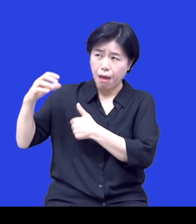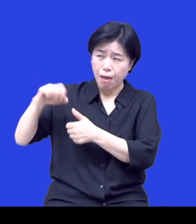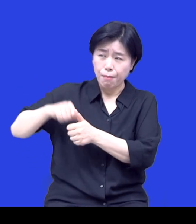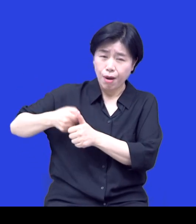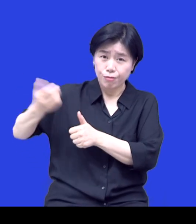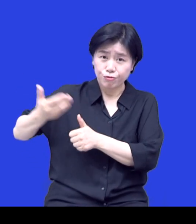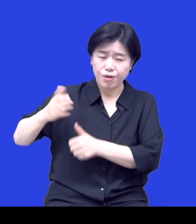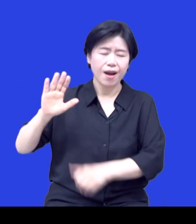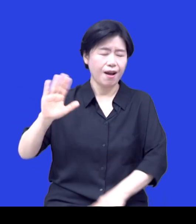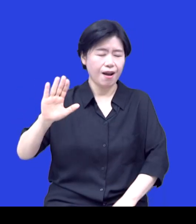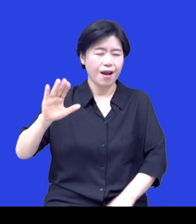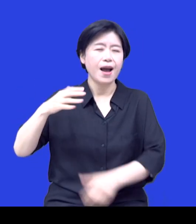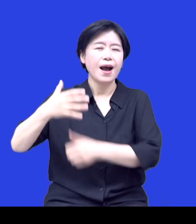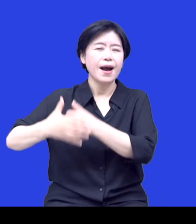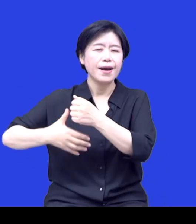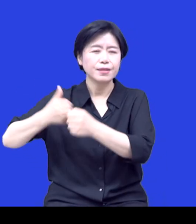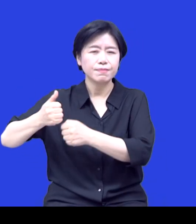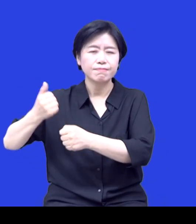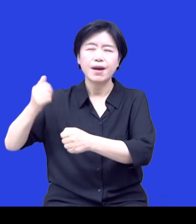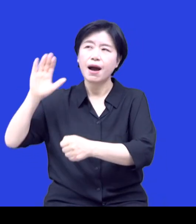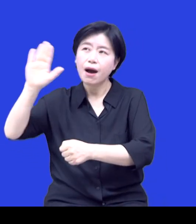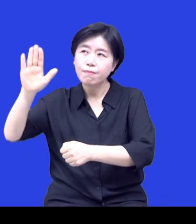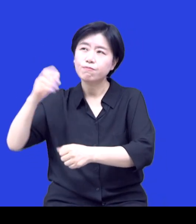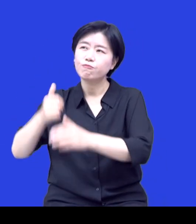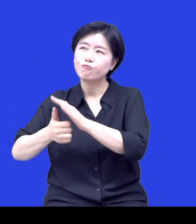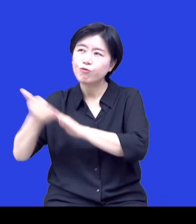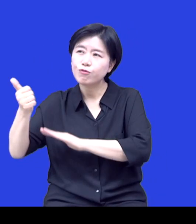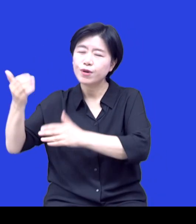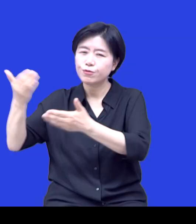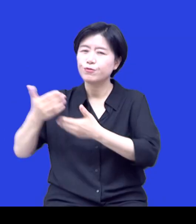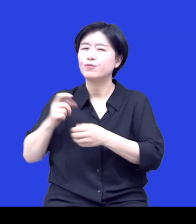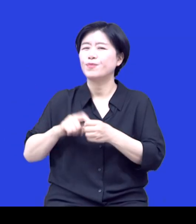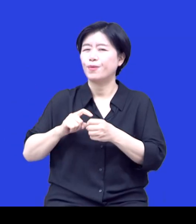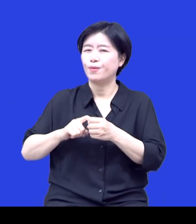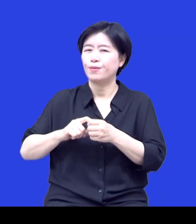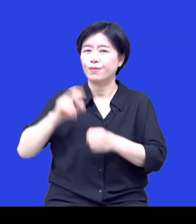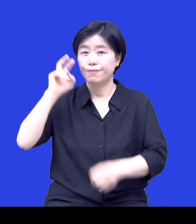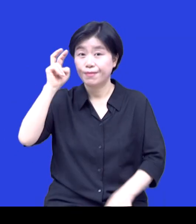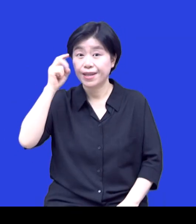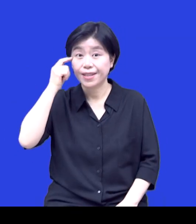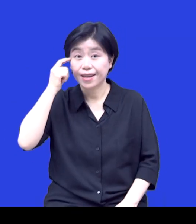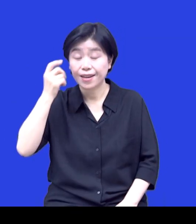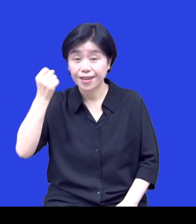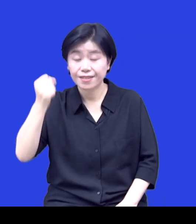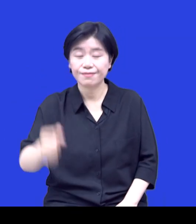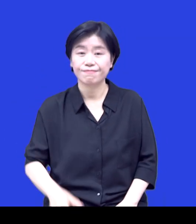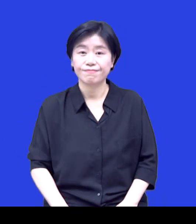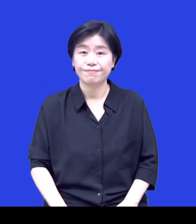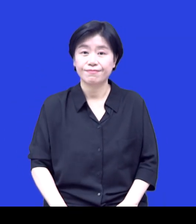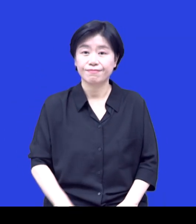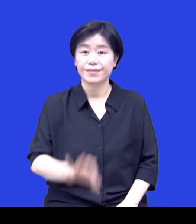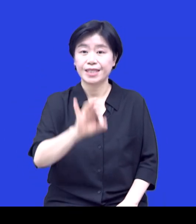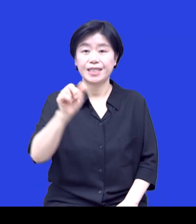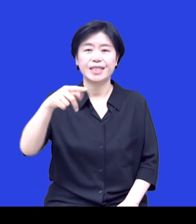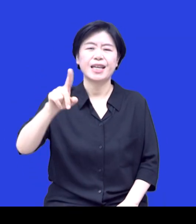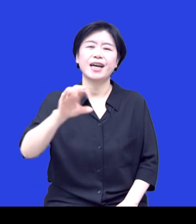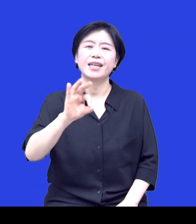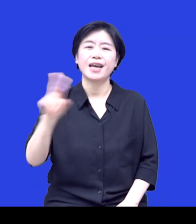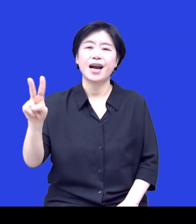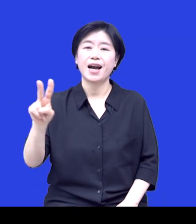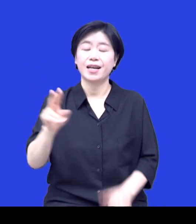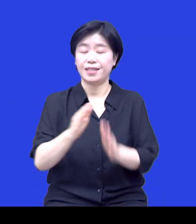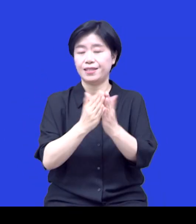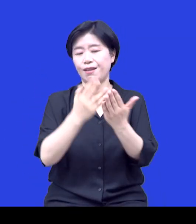그 선포하신 말씀을 붙잡고 이렇게 하는데 그 말씀을 제가 굉장히 좋아하고 이사야서 전체를 좋아합니다.